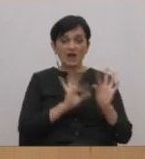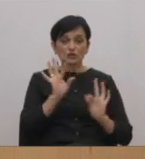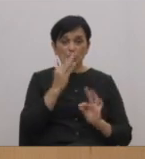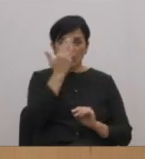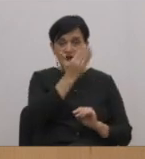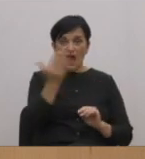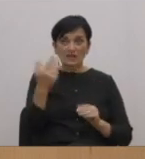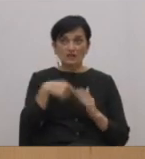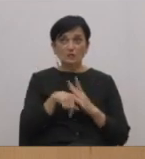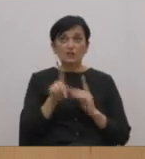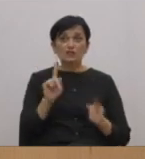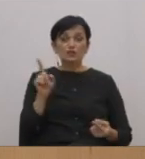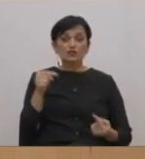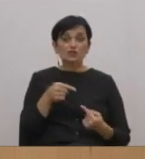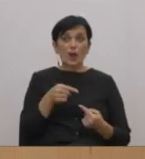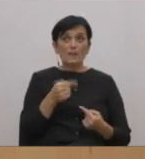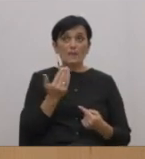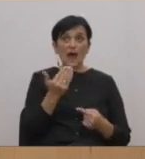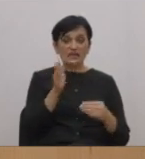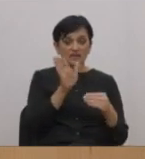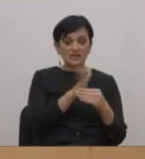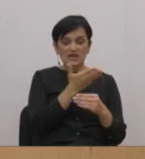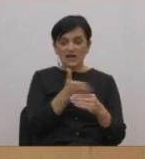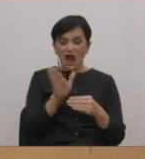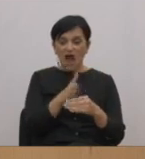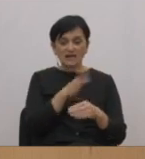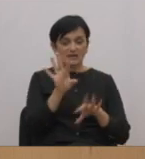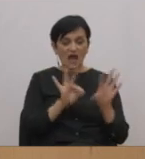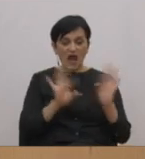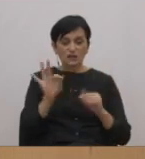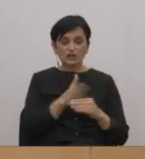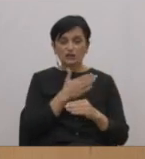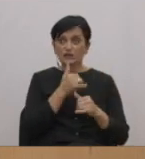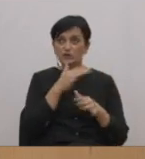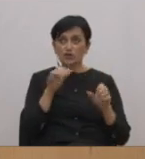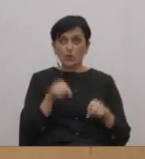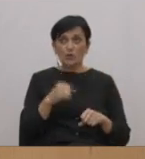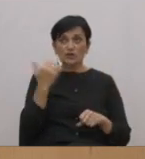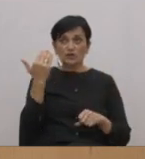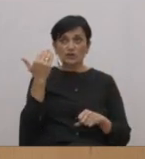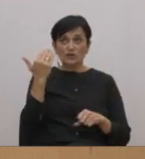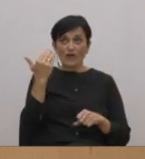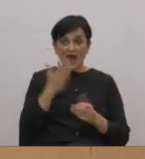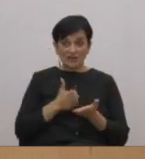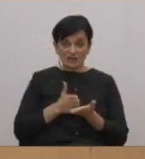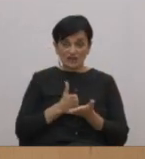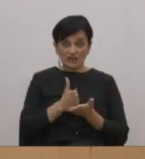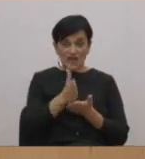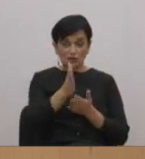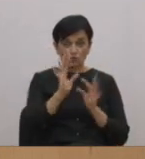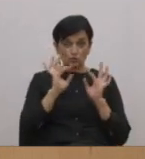mier da shesabamisad mati gadarcheva sheuzlebelia, tumtsa akats tkveni moraluri gherdzi rom stori